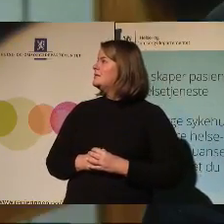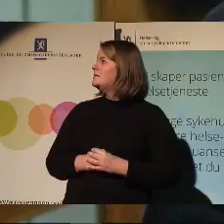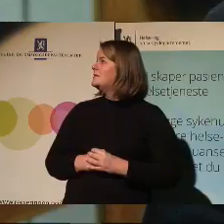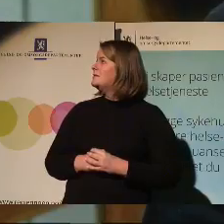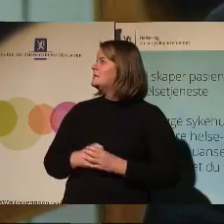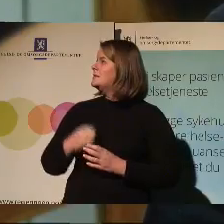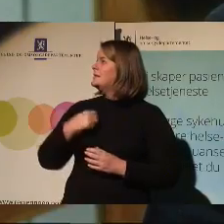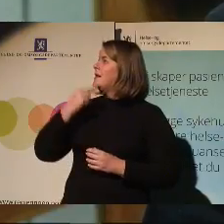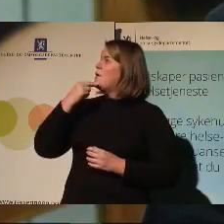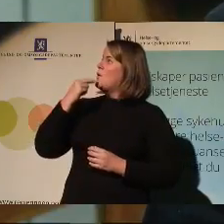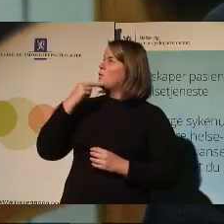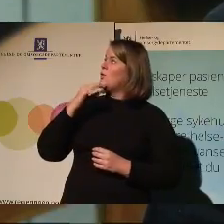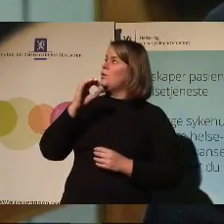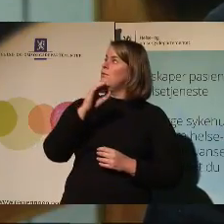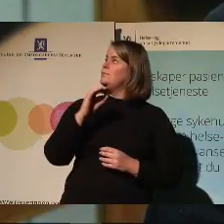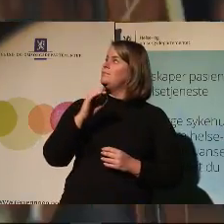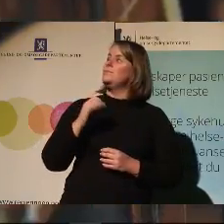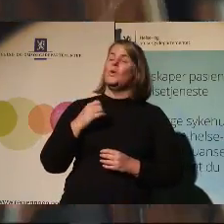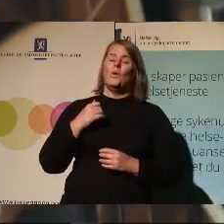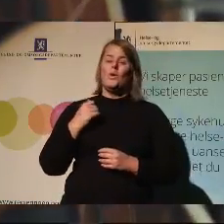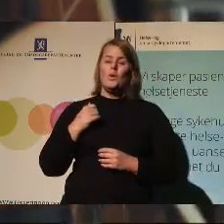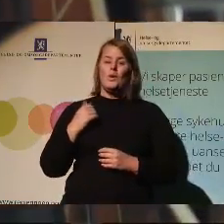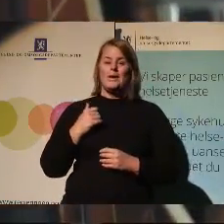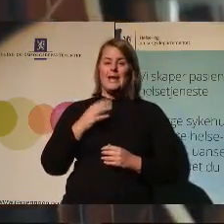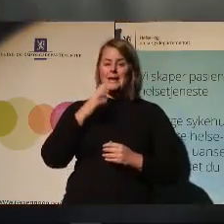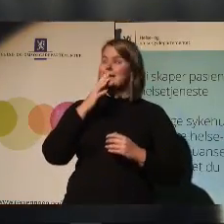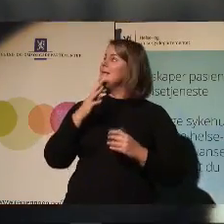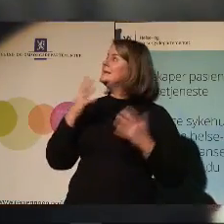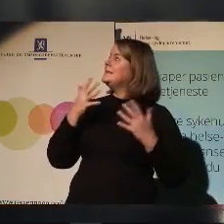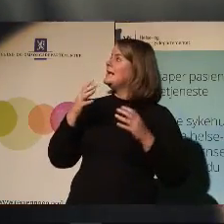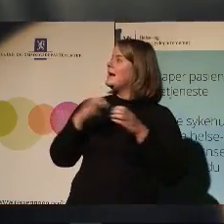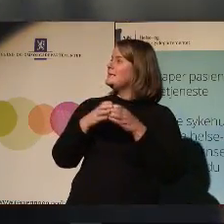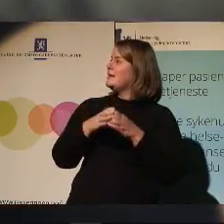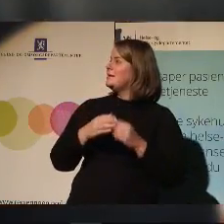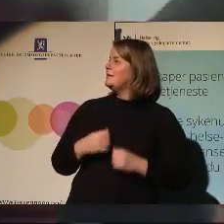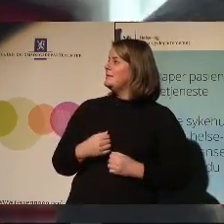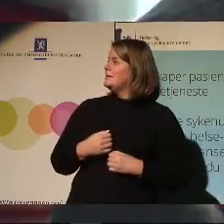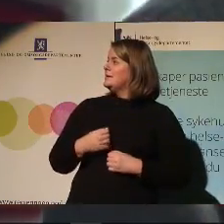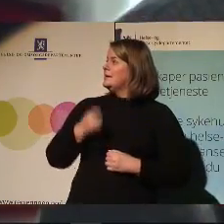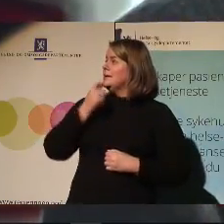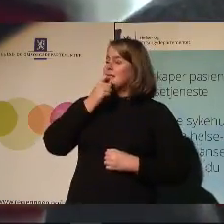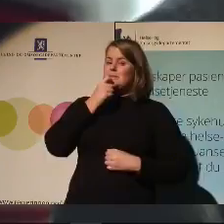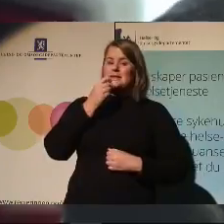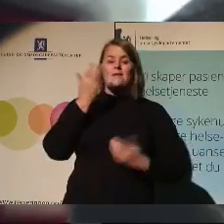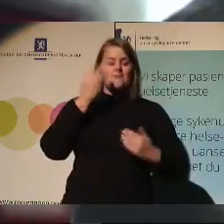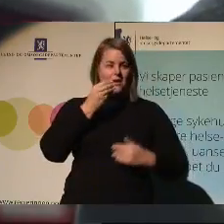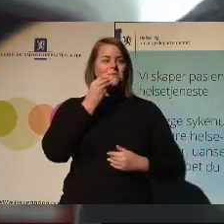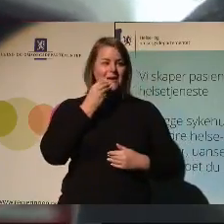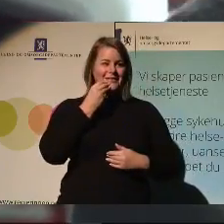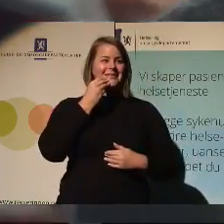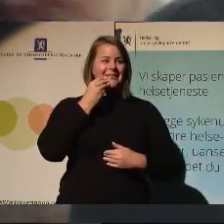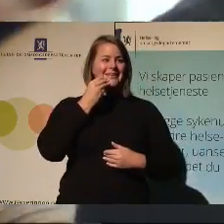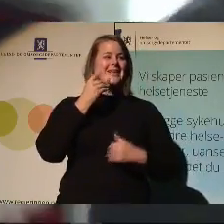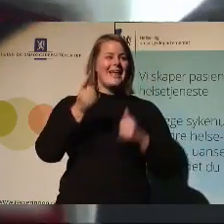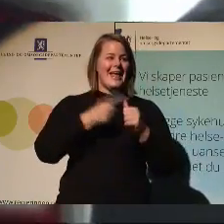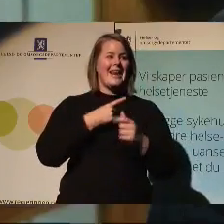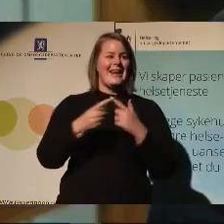Jeg heter Otto og går i 10. klasse på Inger Aften skole. Til lunsj spiser jeg bare mat